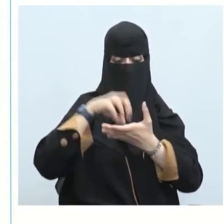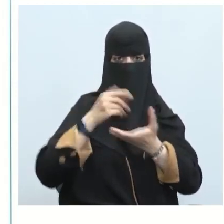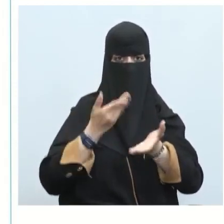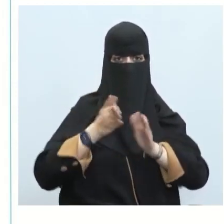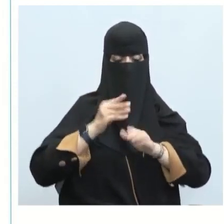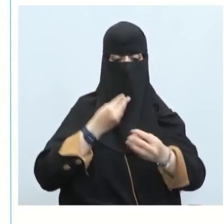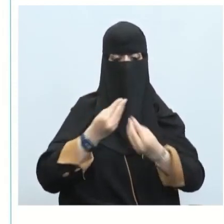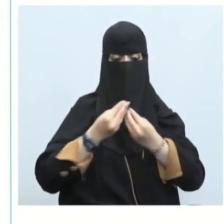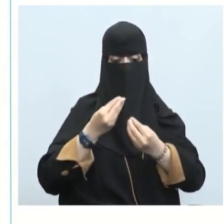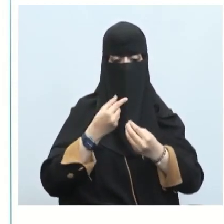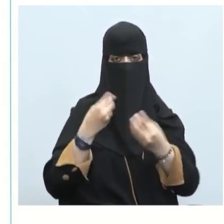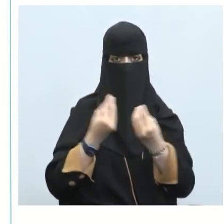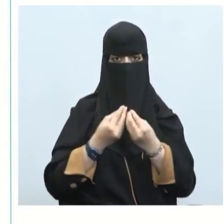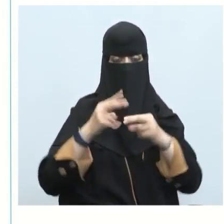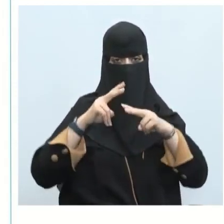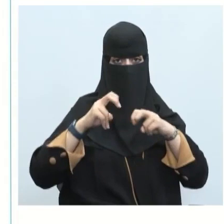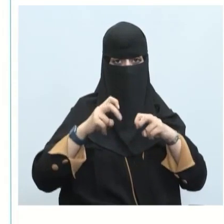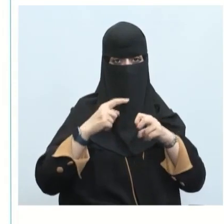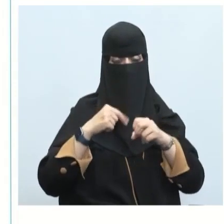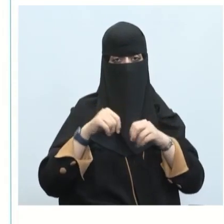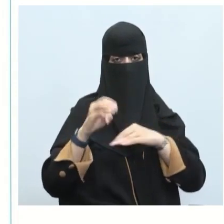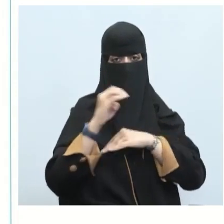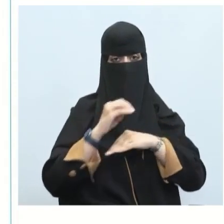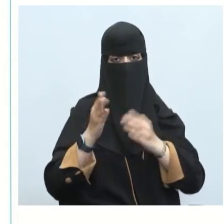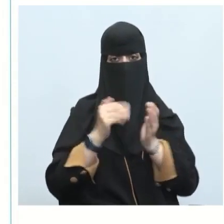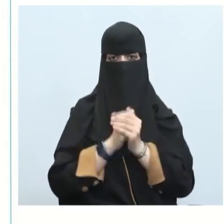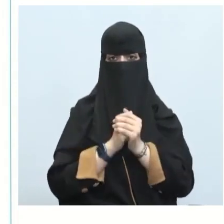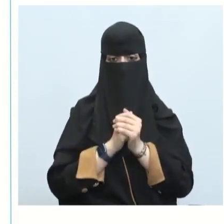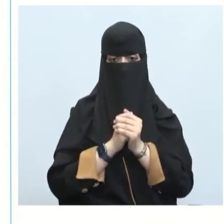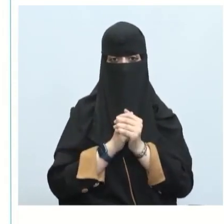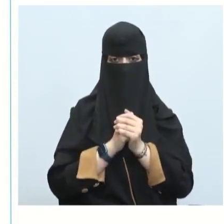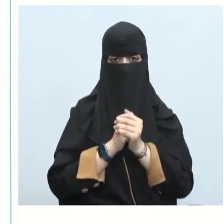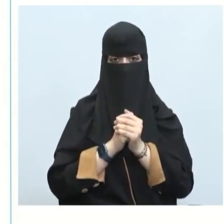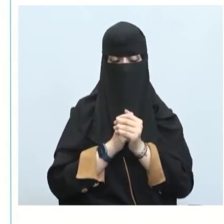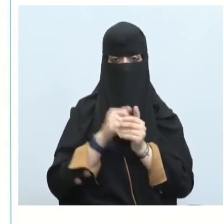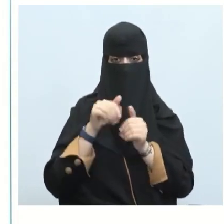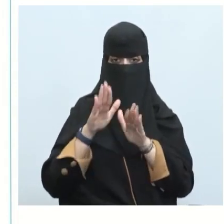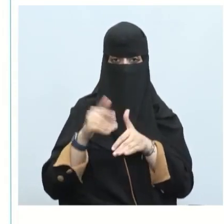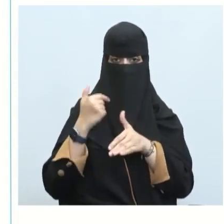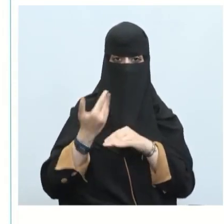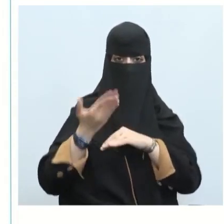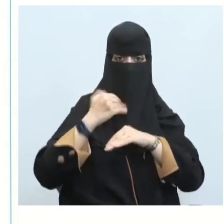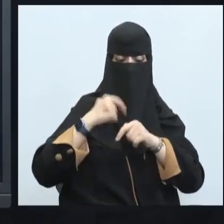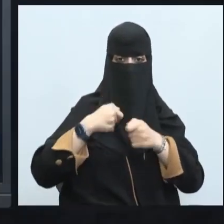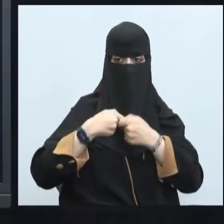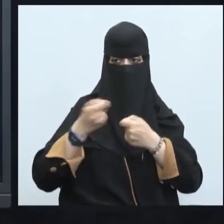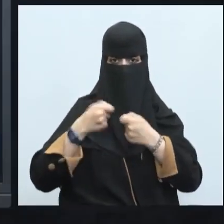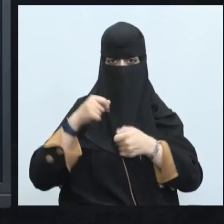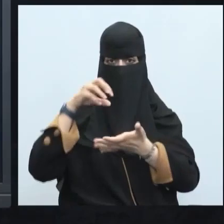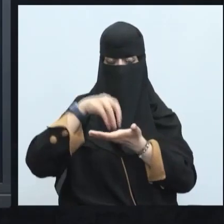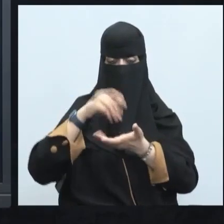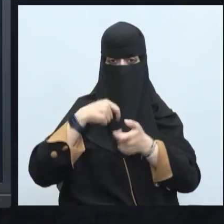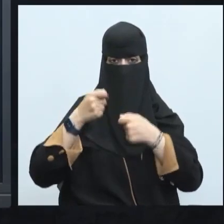اكثر فاعليه مع محرك البحث اذا يعتمد الترويج المواقع